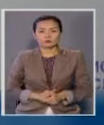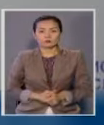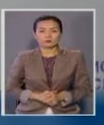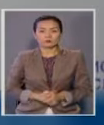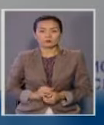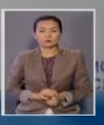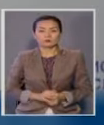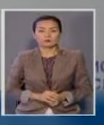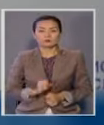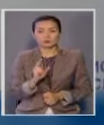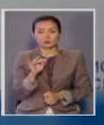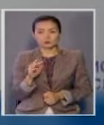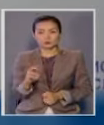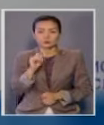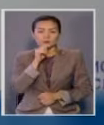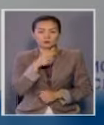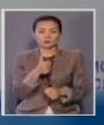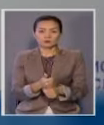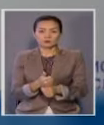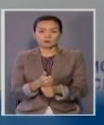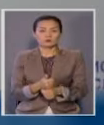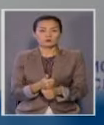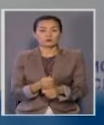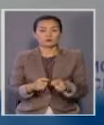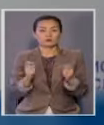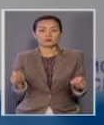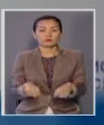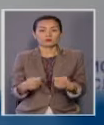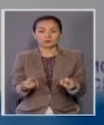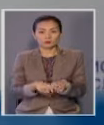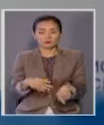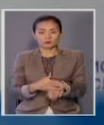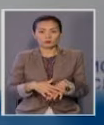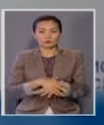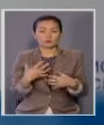мемлекеттік әкімшілер экономика бөлім басқармаларына ұсынған кездегі бұзушылықтар.